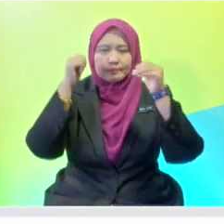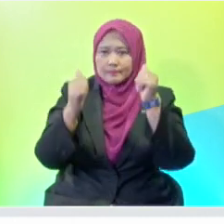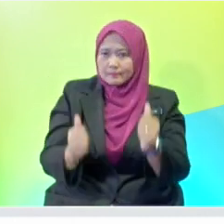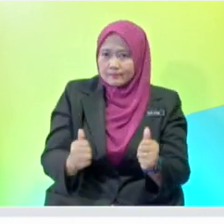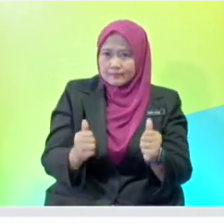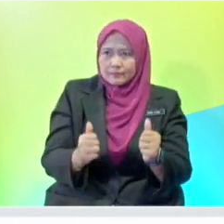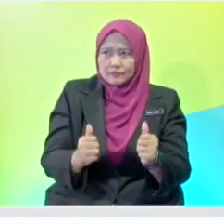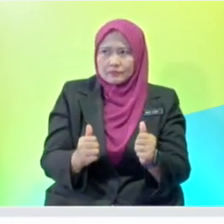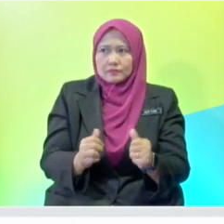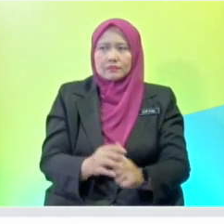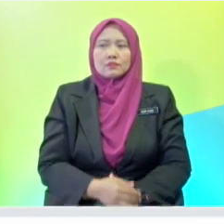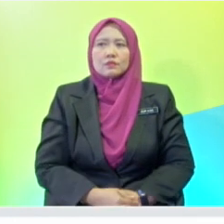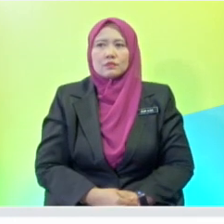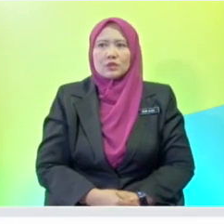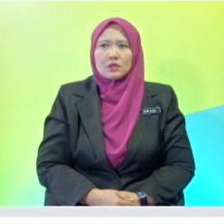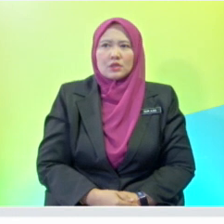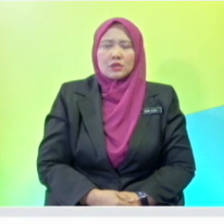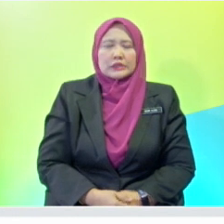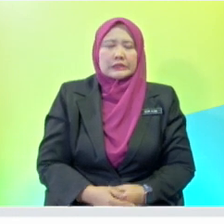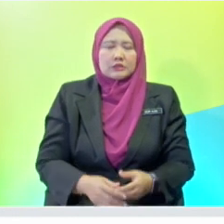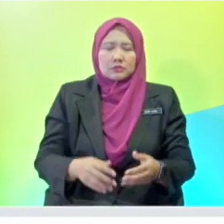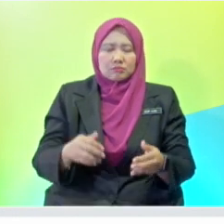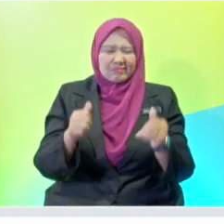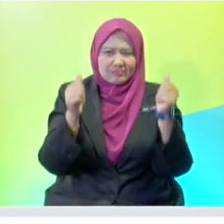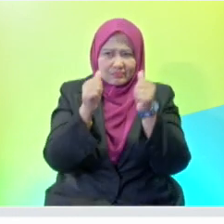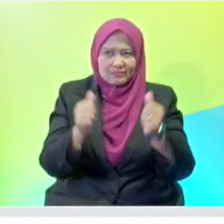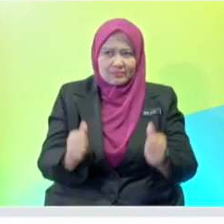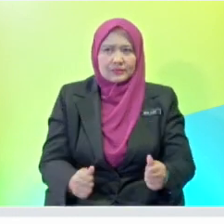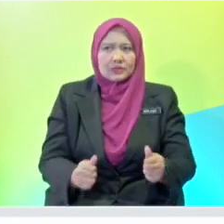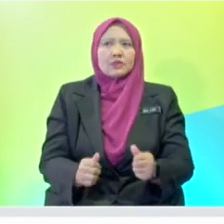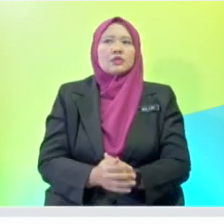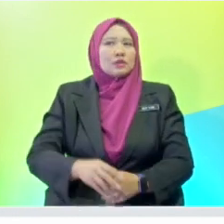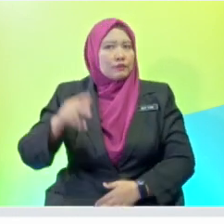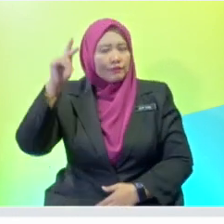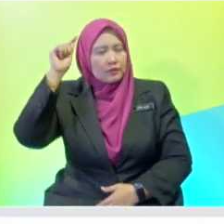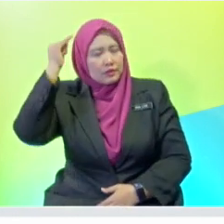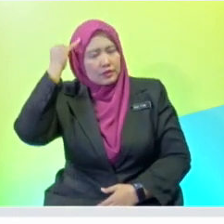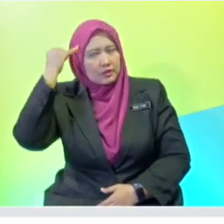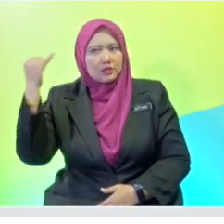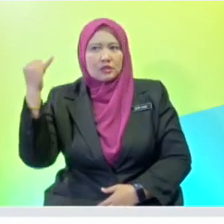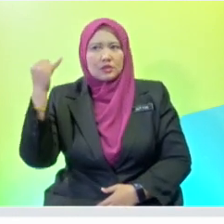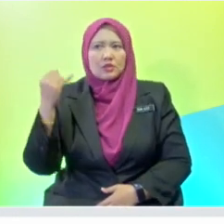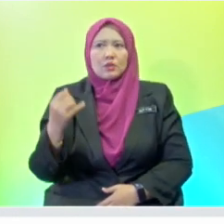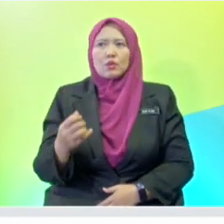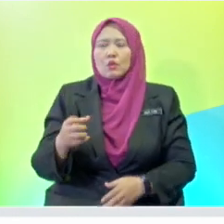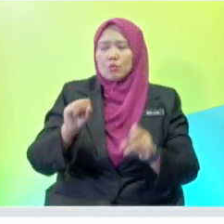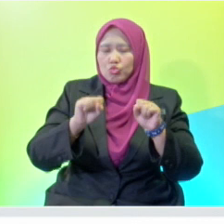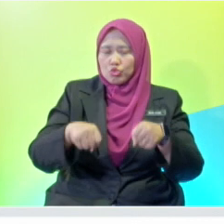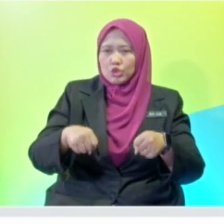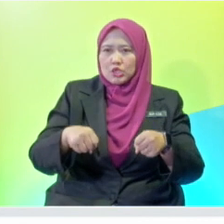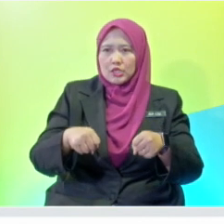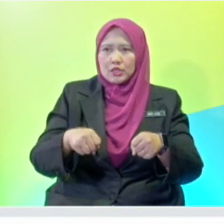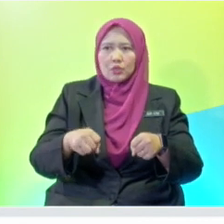pada kemerosotan proses kognitif dan ingatan yang menyebabkan seseorang tidak mampu melakukan